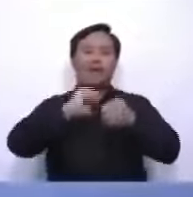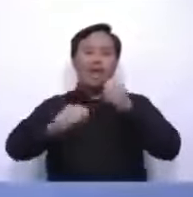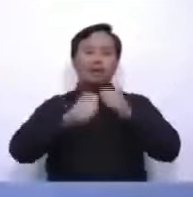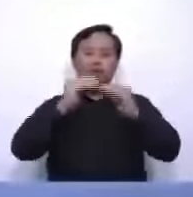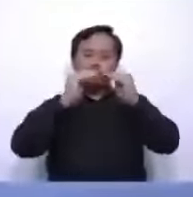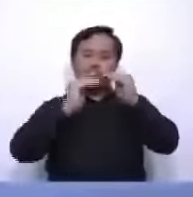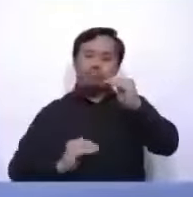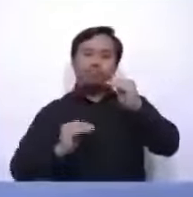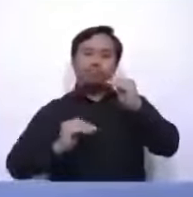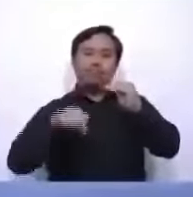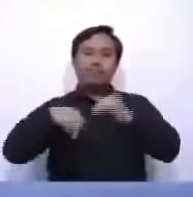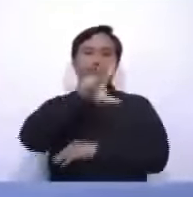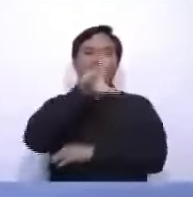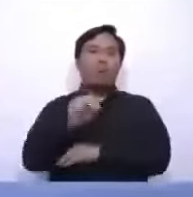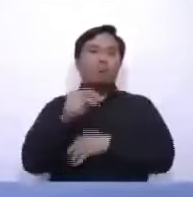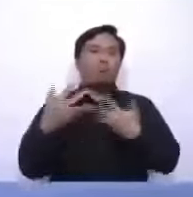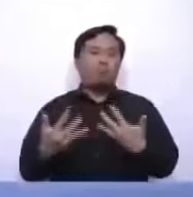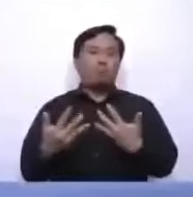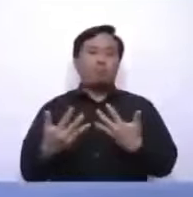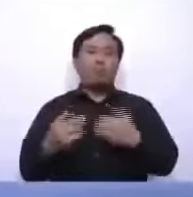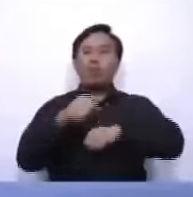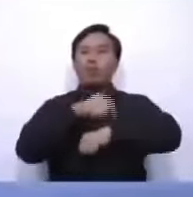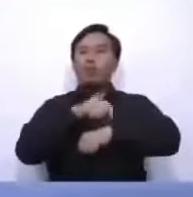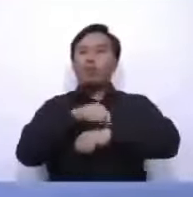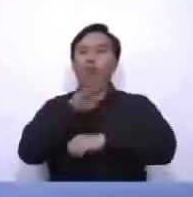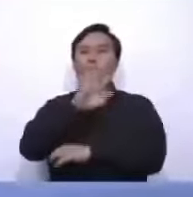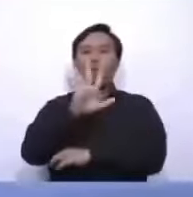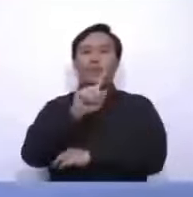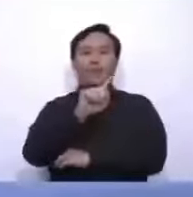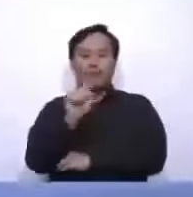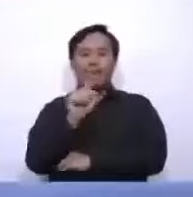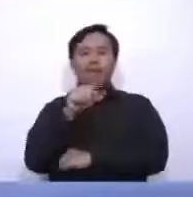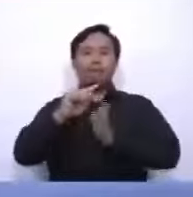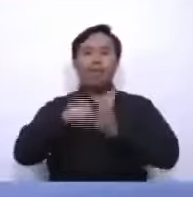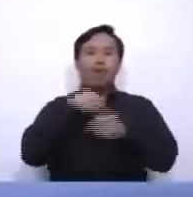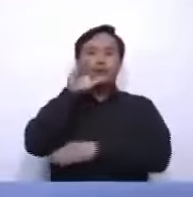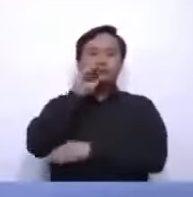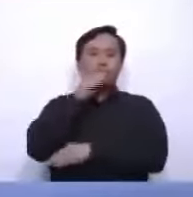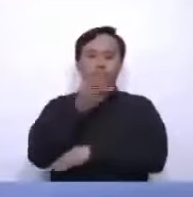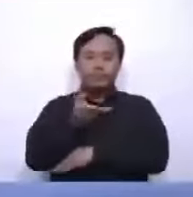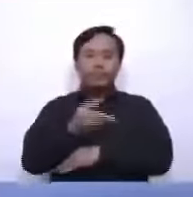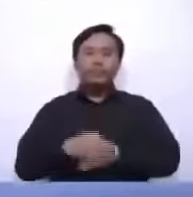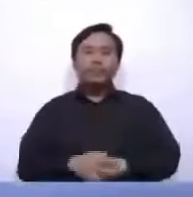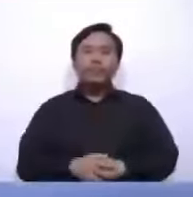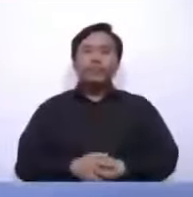kasus TBC di Jawa Barat? Waktunya 45 detik dimulai sejak Anda berbicara.